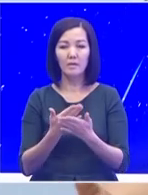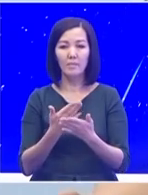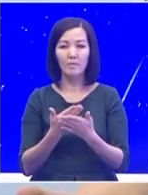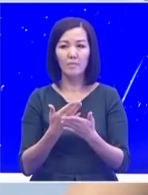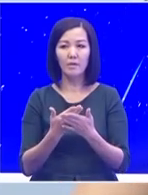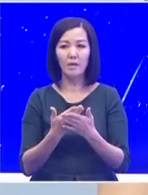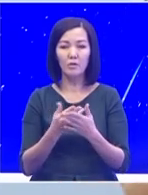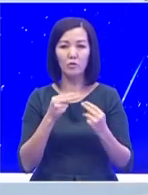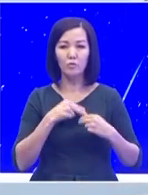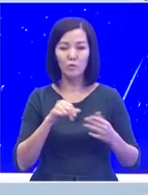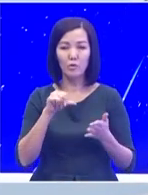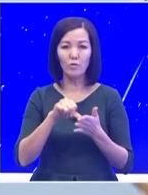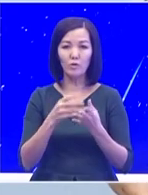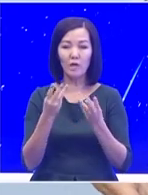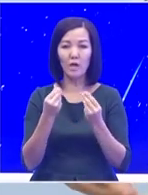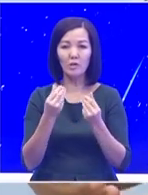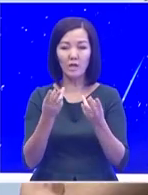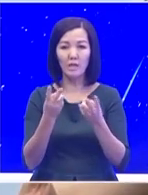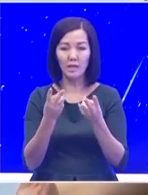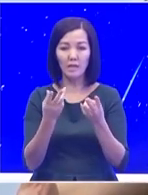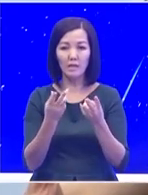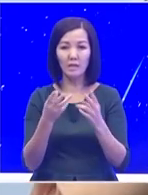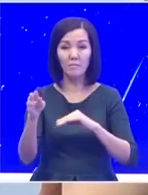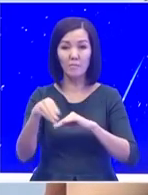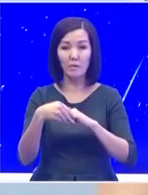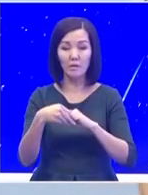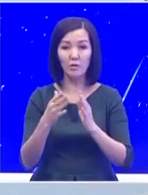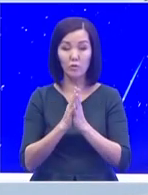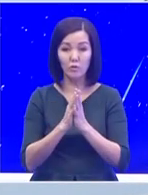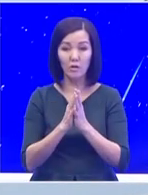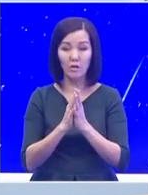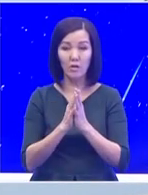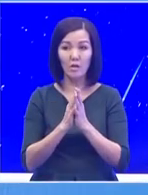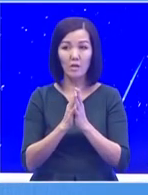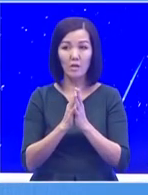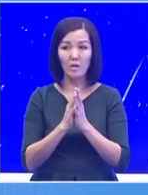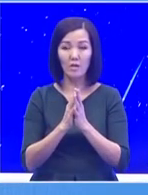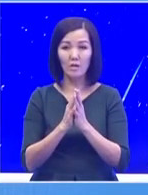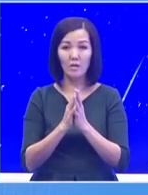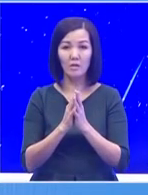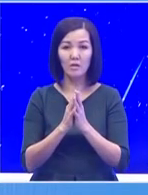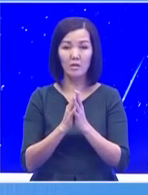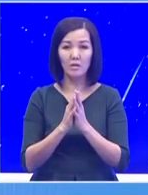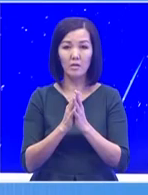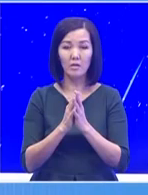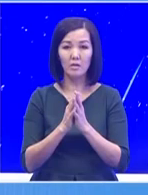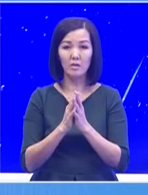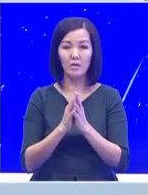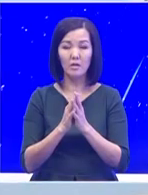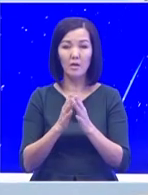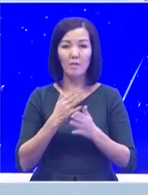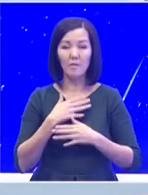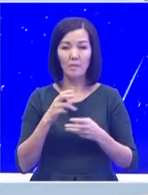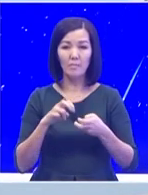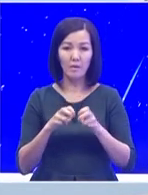сол ақшаны неғылу үшін басқа әкімшілікке адам соны ала алмайтынын біледі да, маған келіп, сен бала неге тыныш жүрмейсің деп аузына келген аталады.